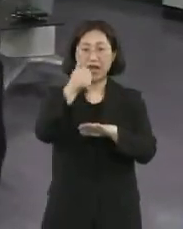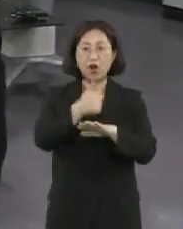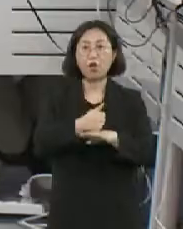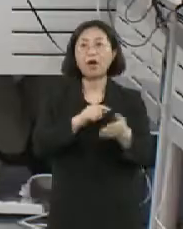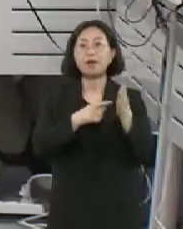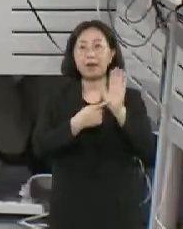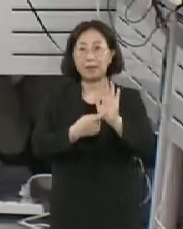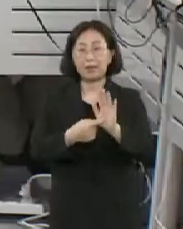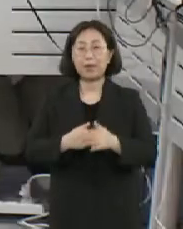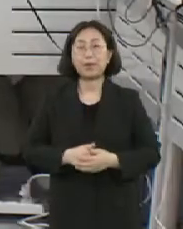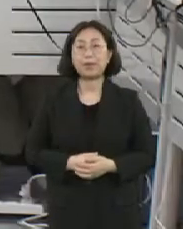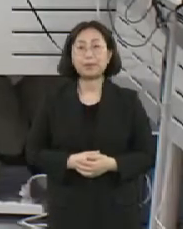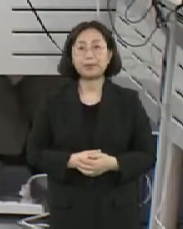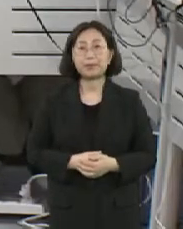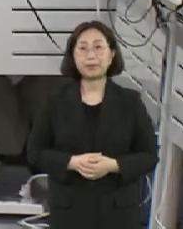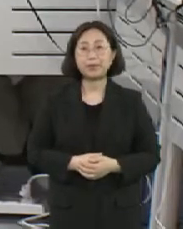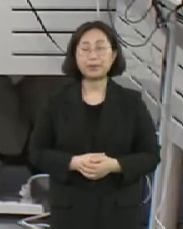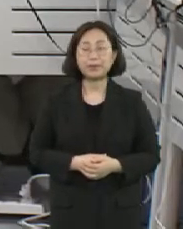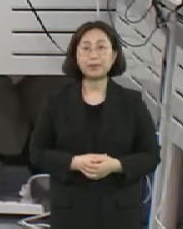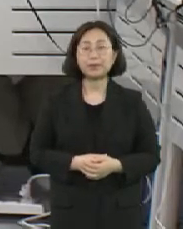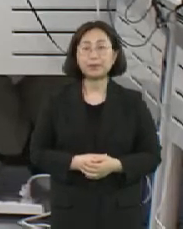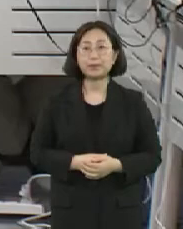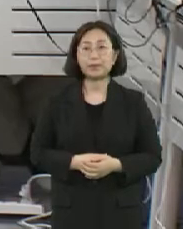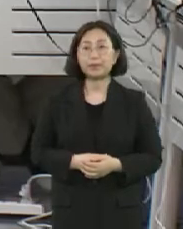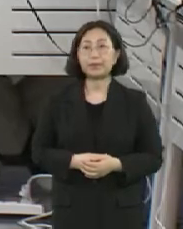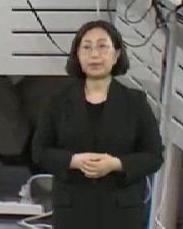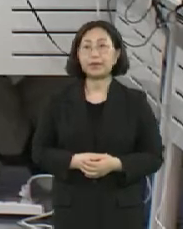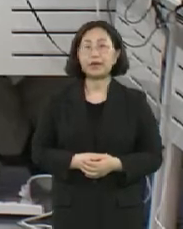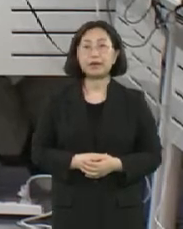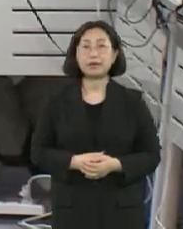확장합니다 tjb 이상입니다